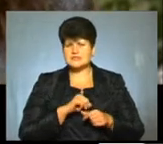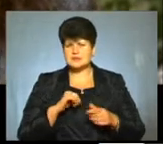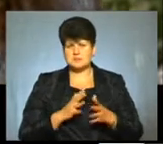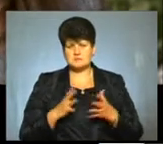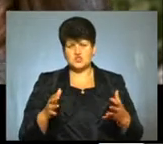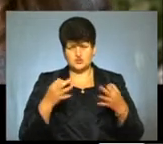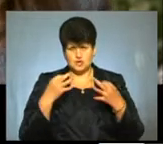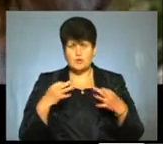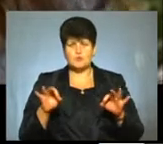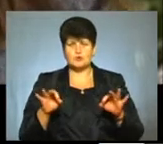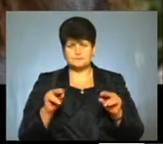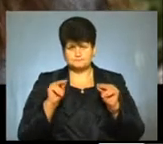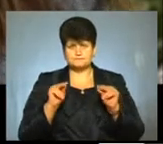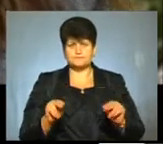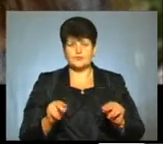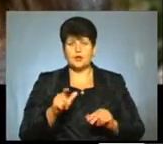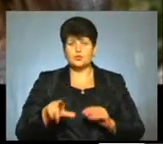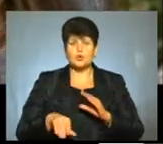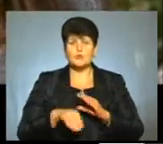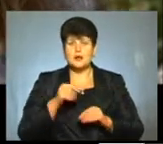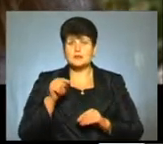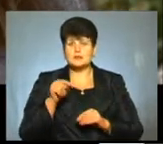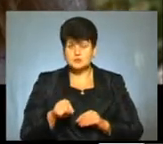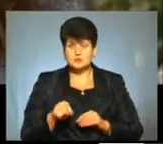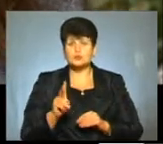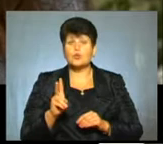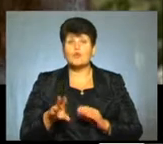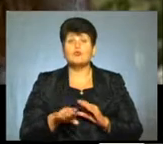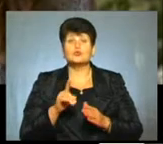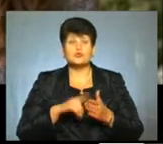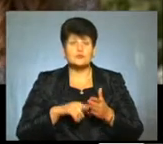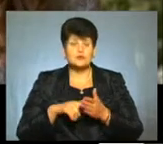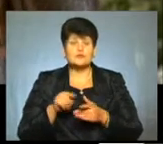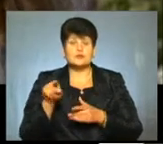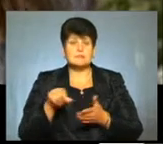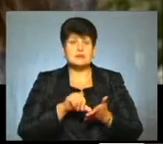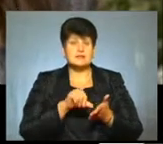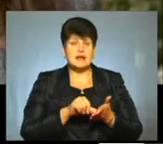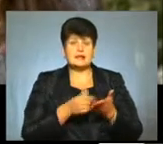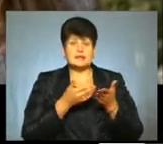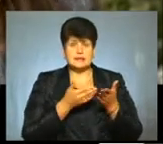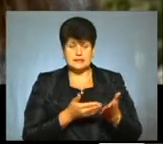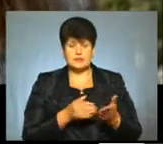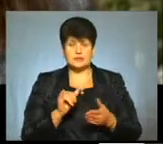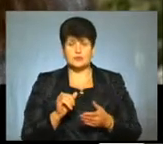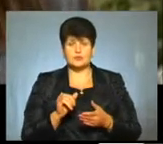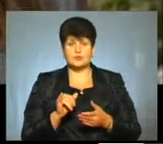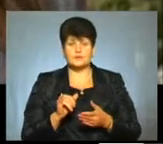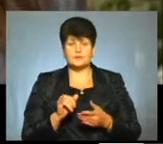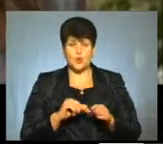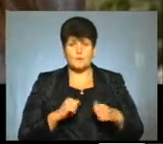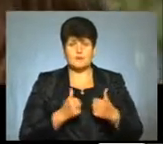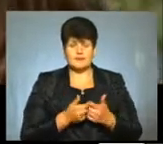більш демократично, тому що жителі Тернополя обрали ту громадськість, якій вони довіряють, щоб вони представляли їх у